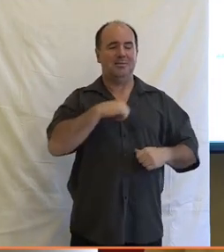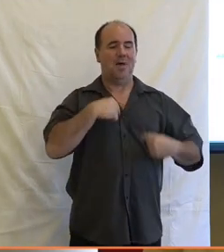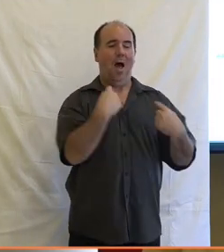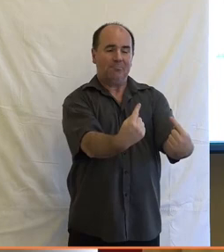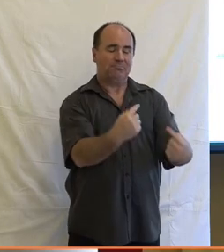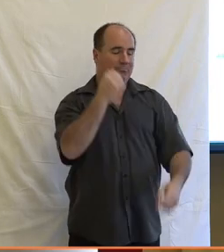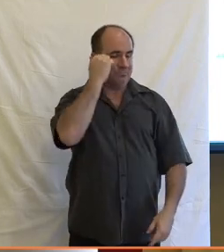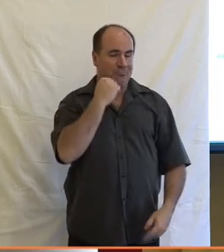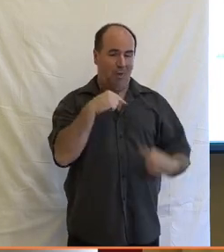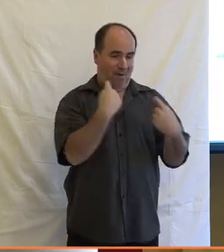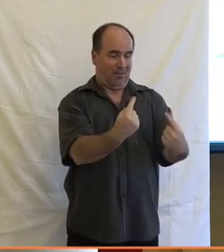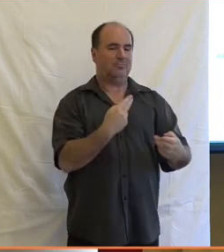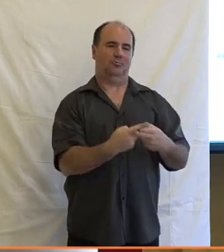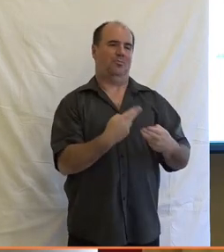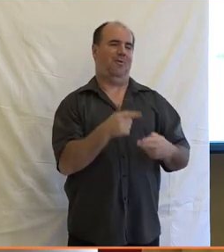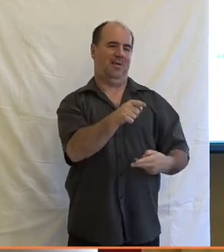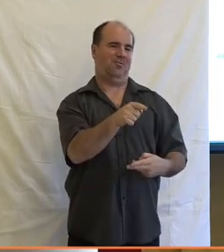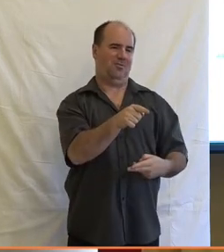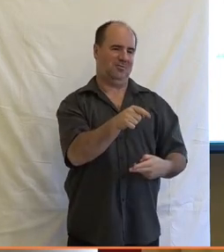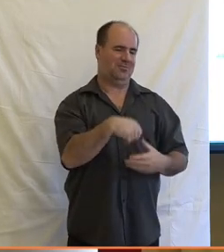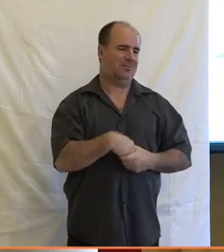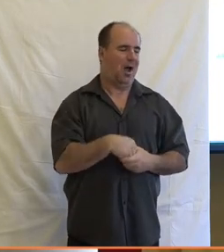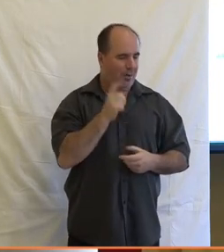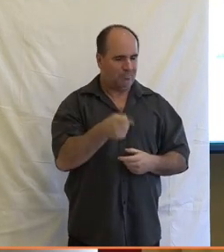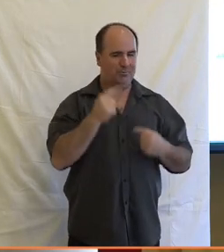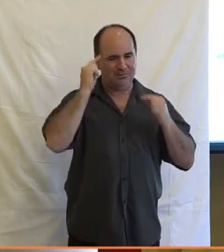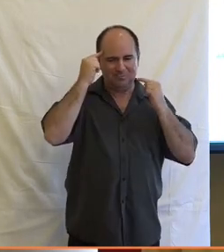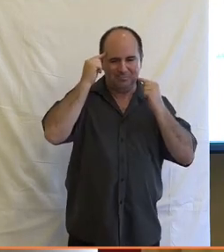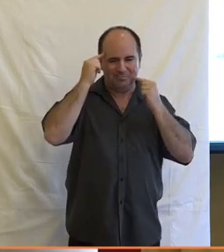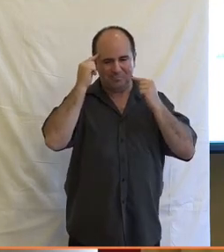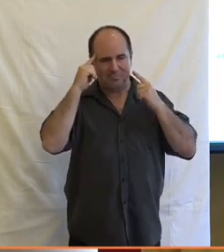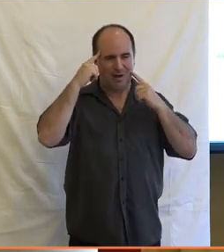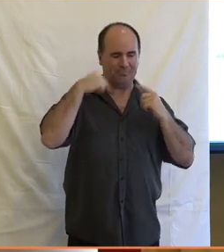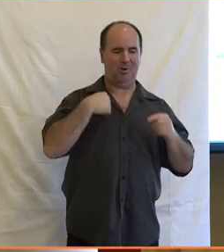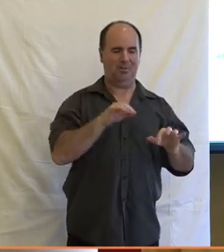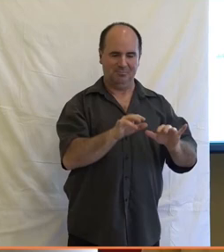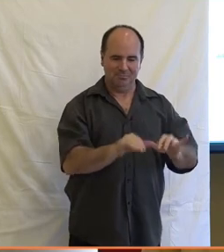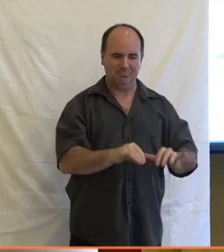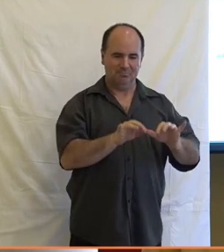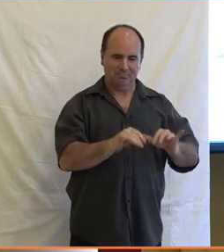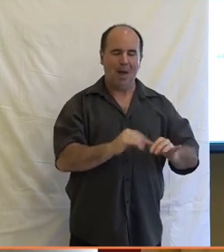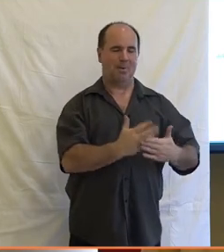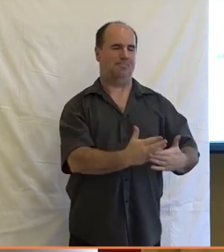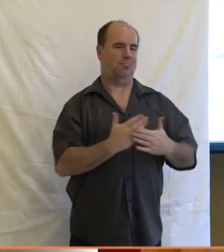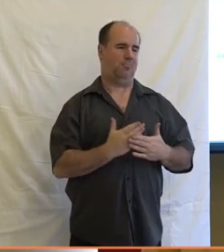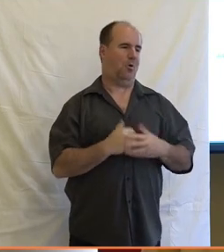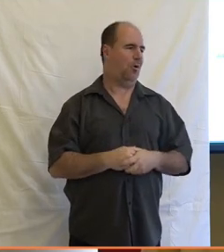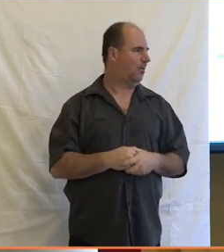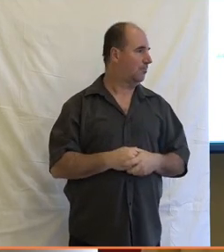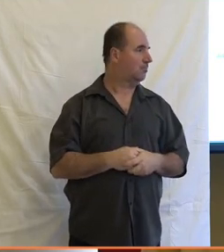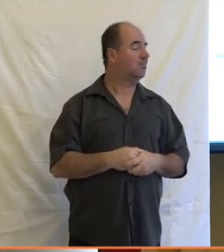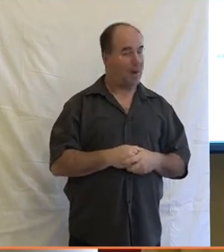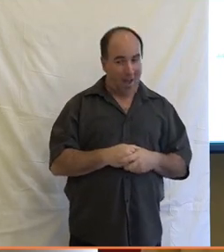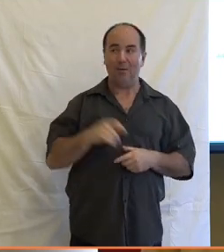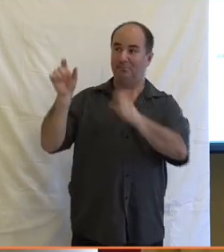toho terapeuta, rehabilitačního pracovníka nebo kohokoliv, kdo to jako obsluhuje, aby opravdu informoval o tom, že to teda má i nějaká